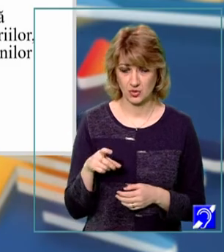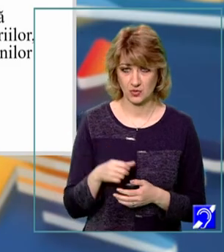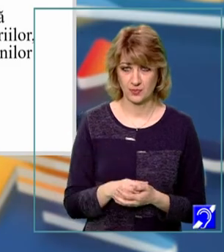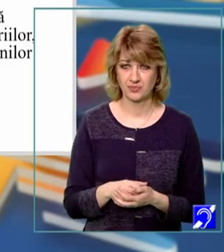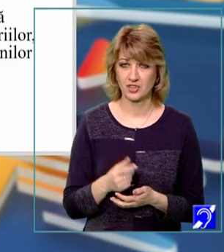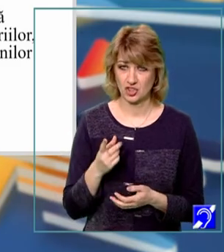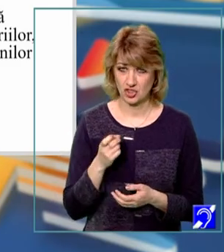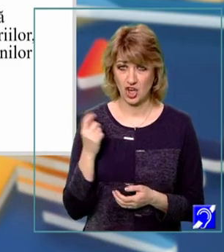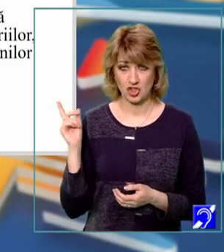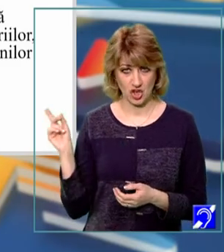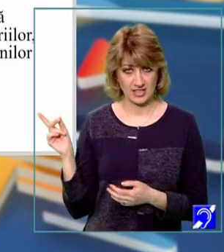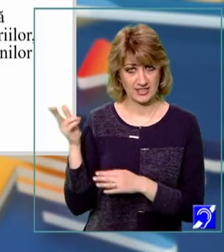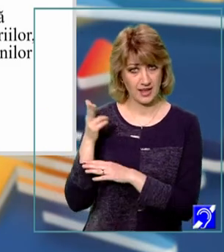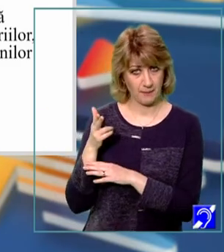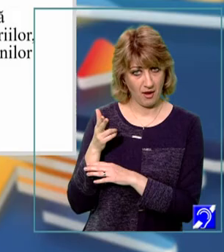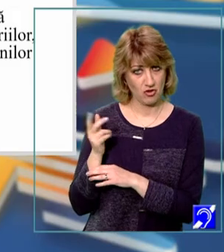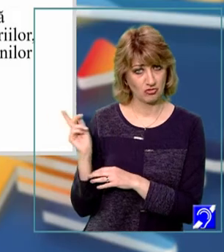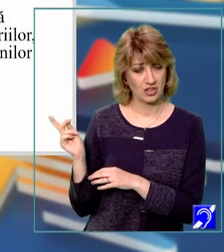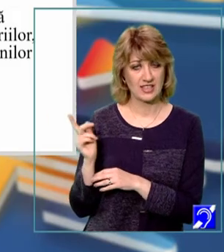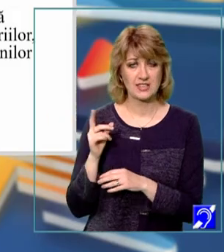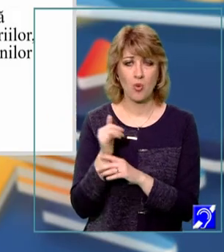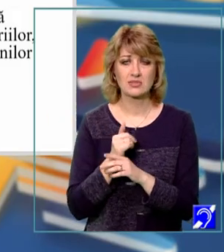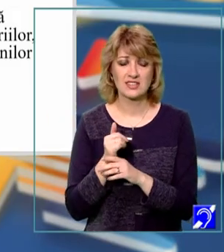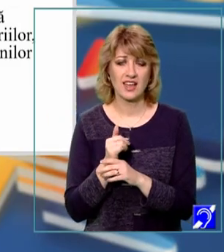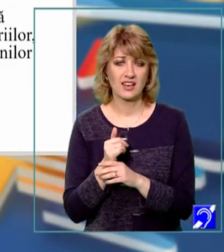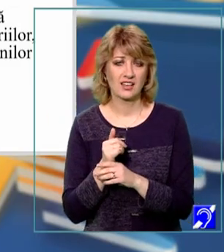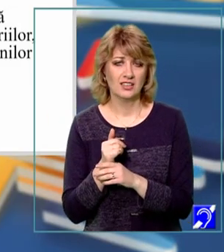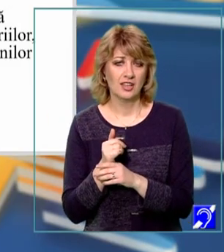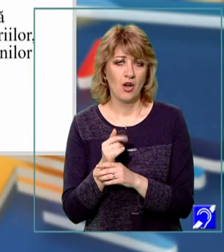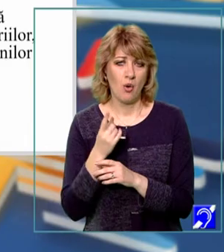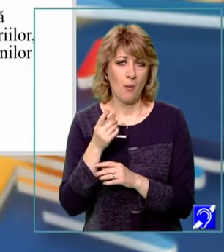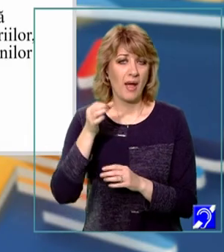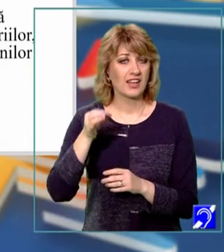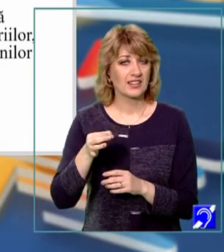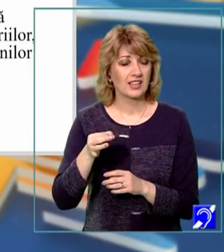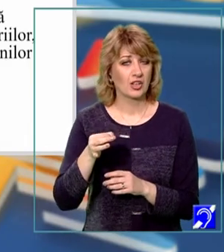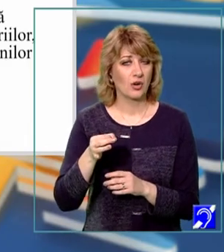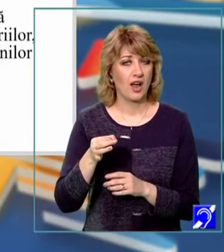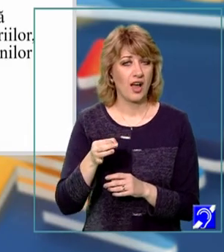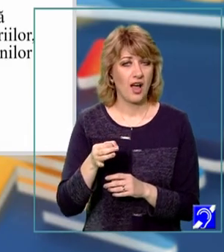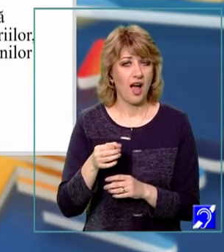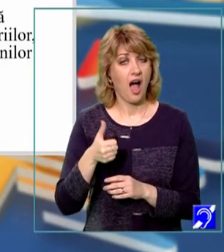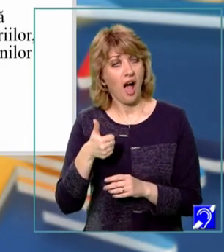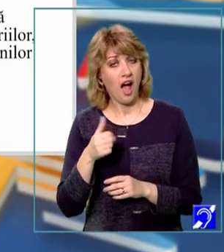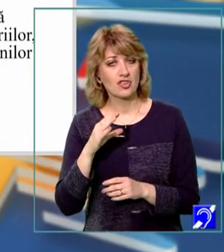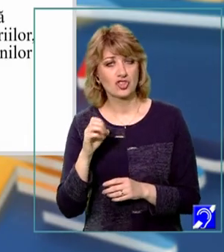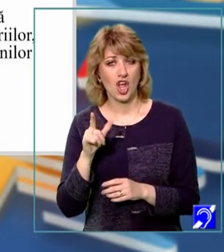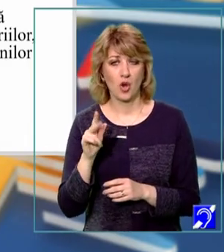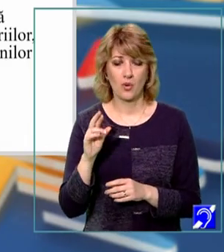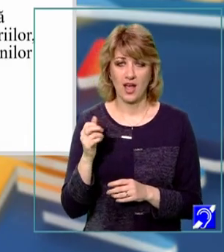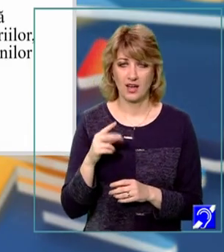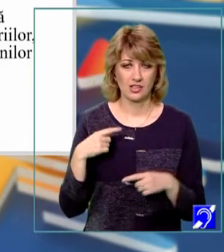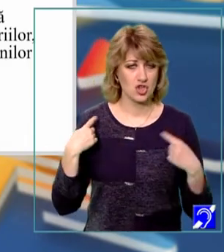din această imagine se observă faptul că este o particulă acelulară, deci nu